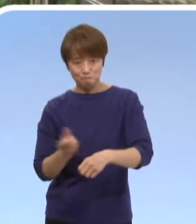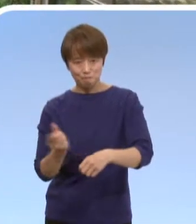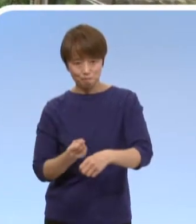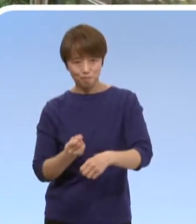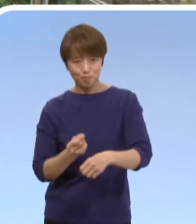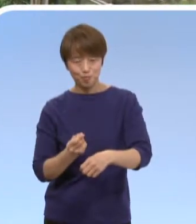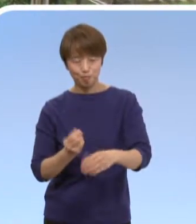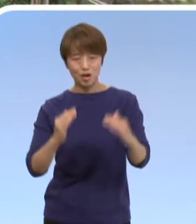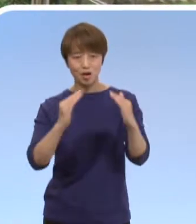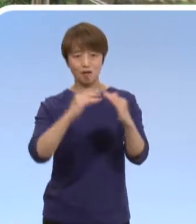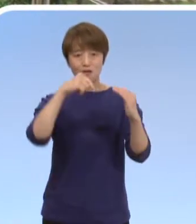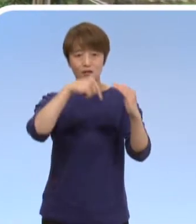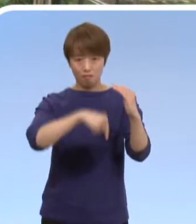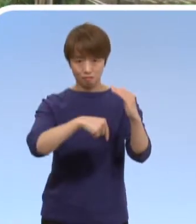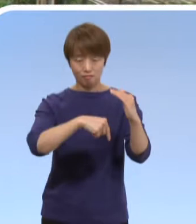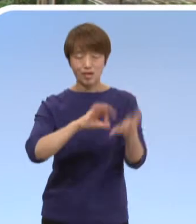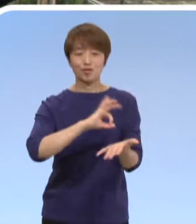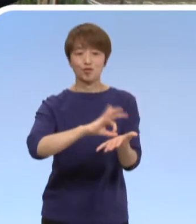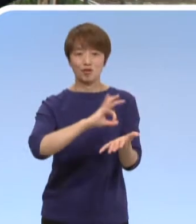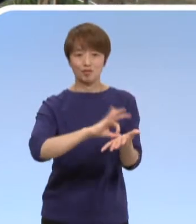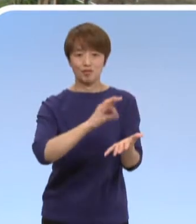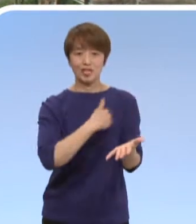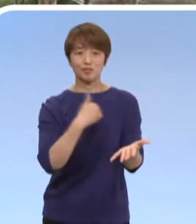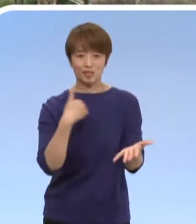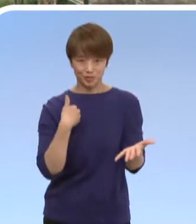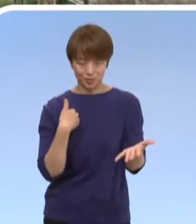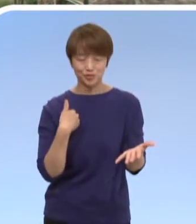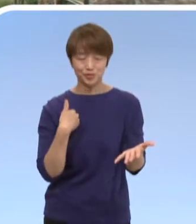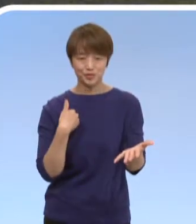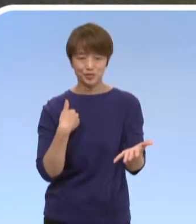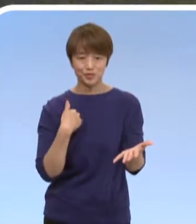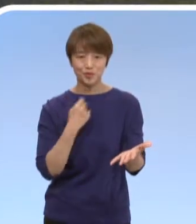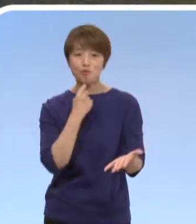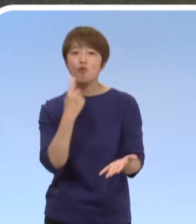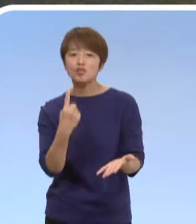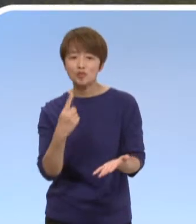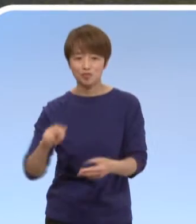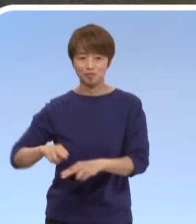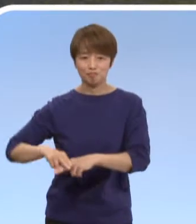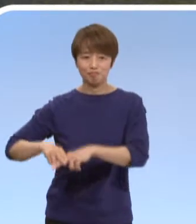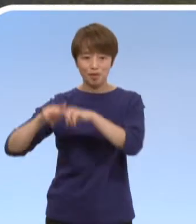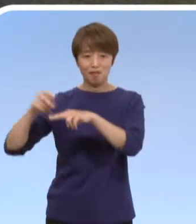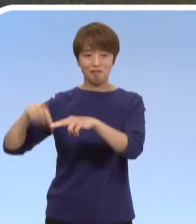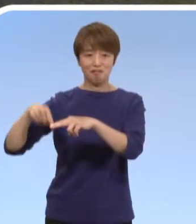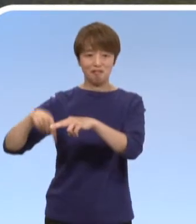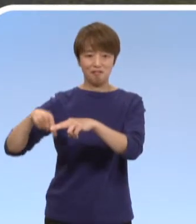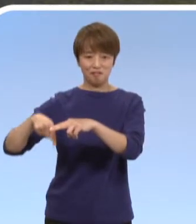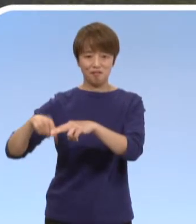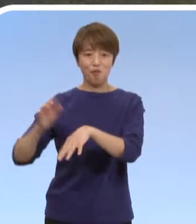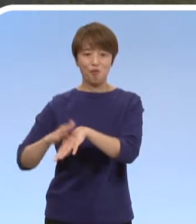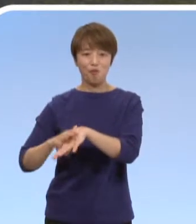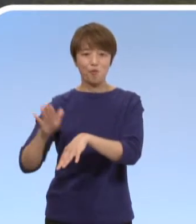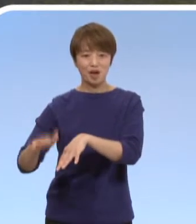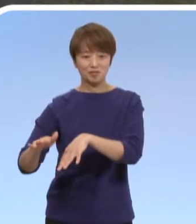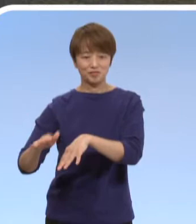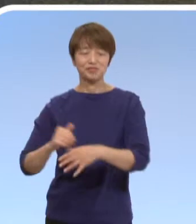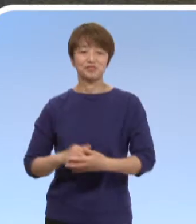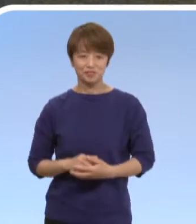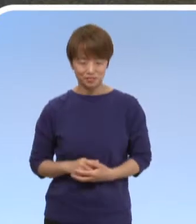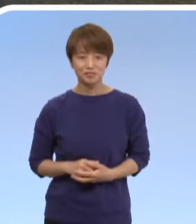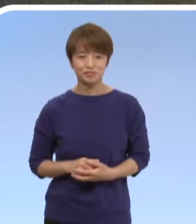気をもちろん直接日中中で使うこともできますけども、なんとこの蓄電池それを貯めることもできます